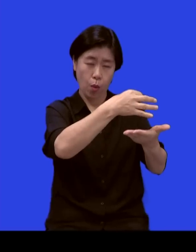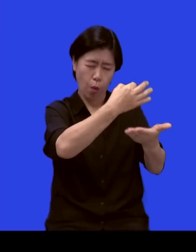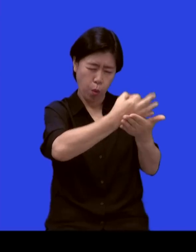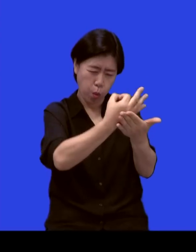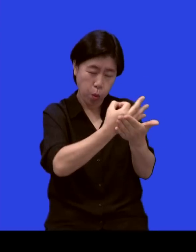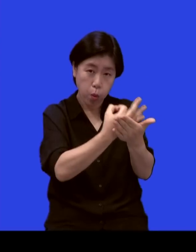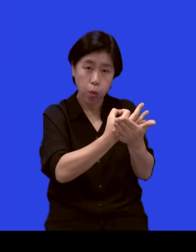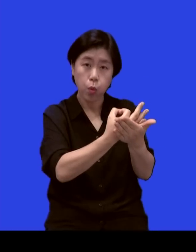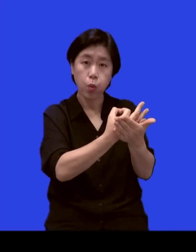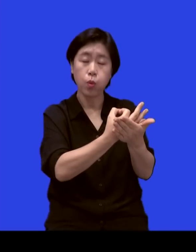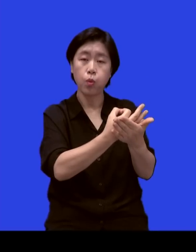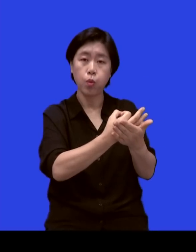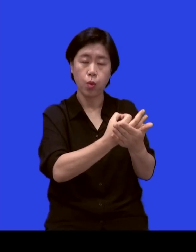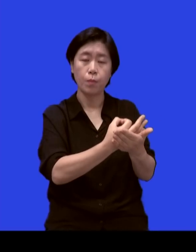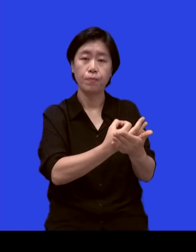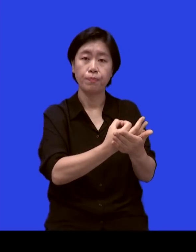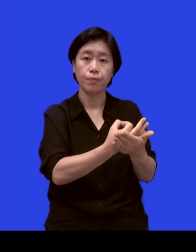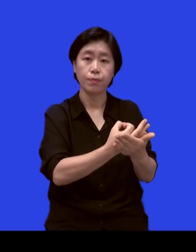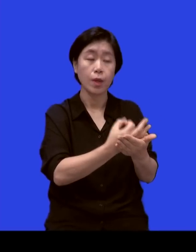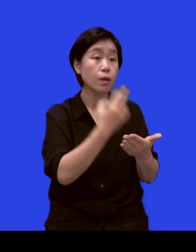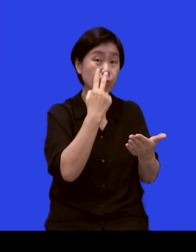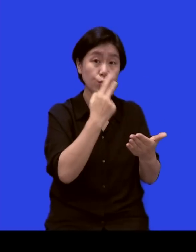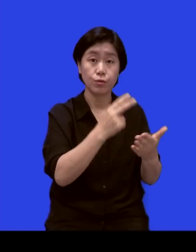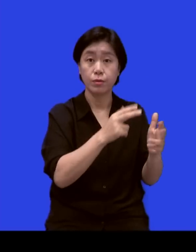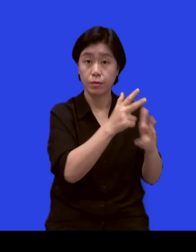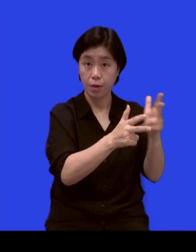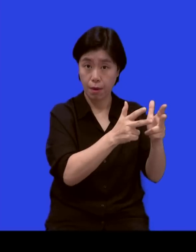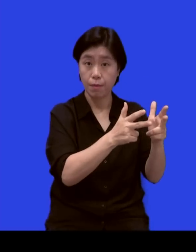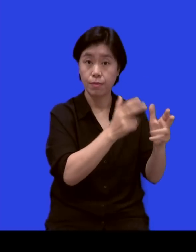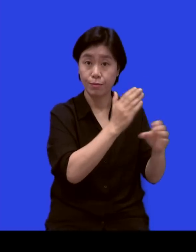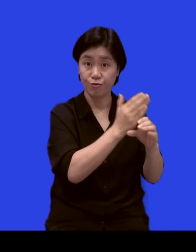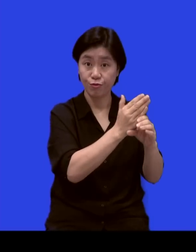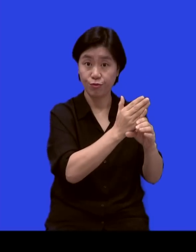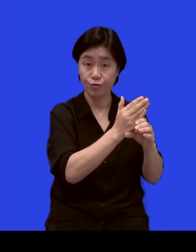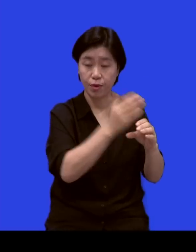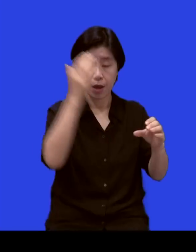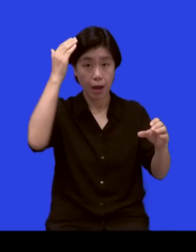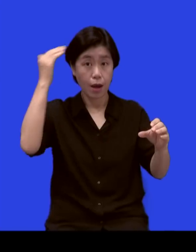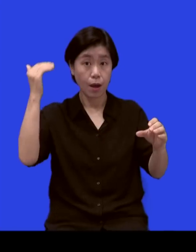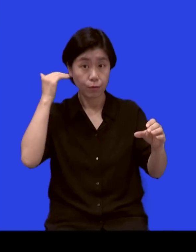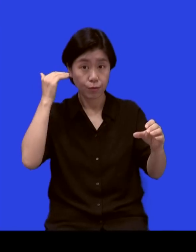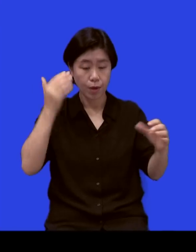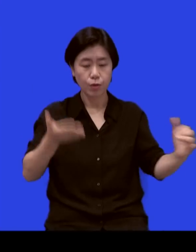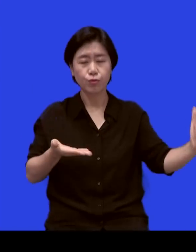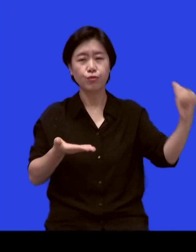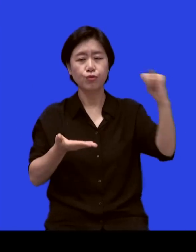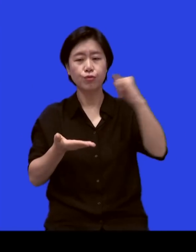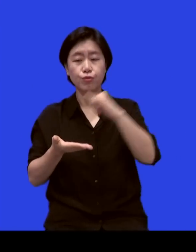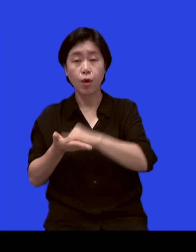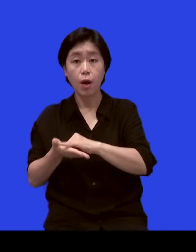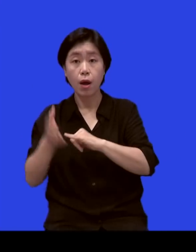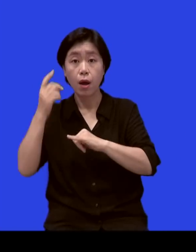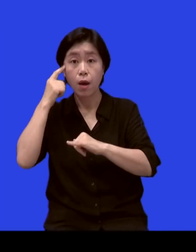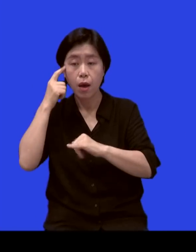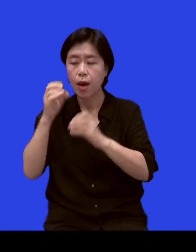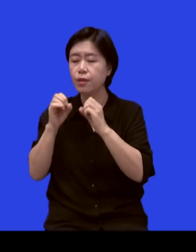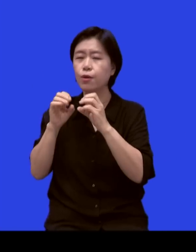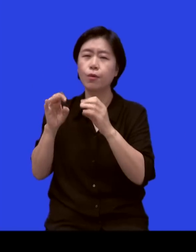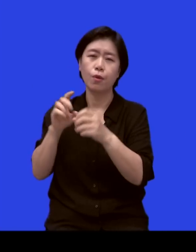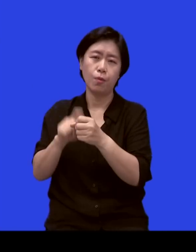한국에 들어오셔가지고 거의 들어오실 때 선교하러 들어오시면서 한 3억 정도를 쓰시더라고요.